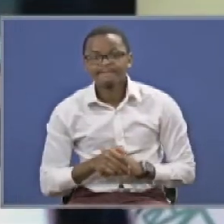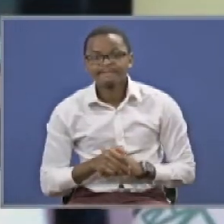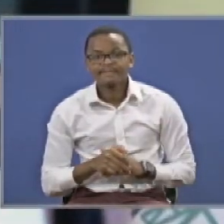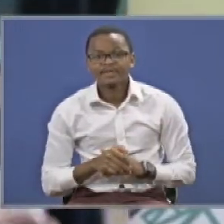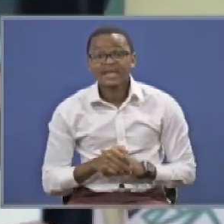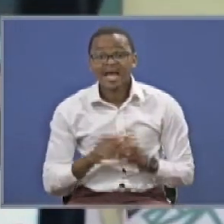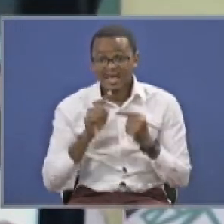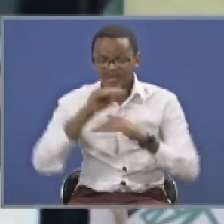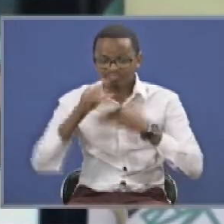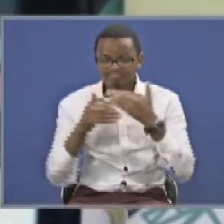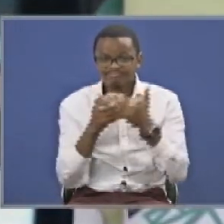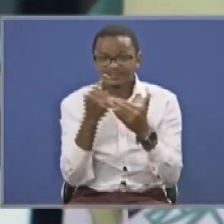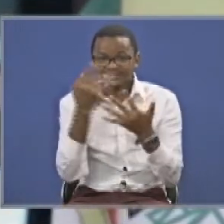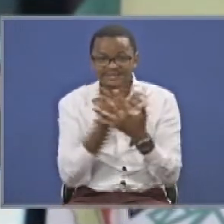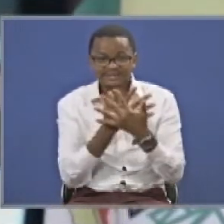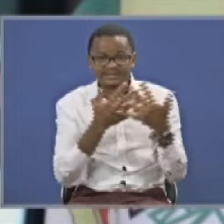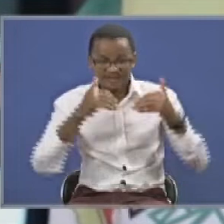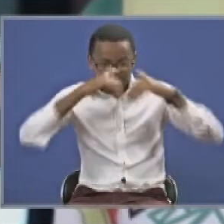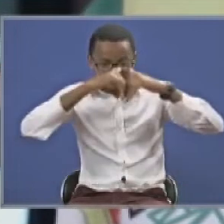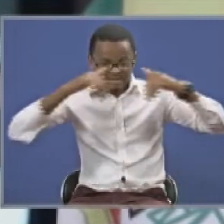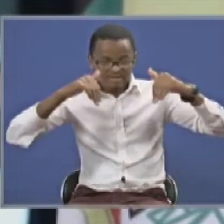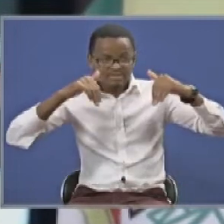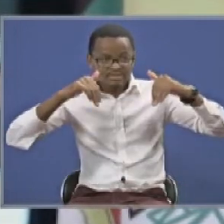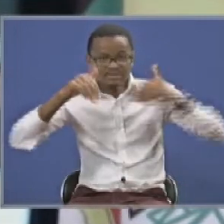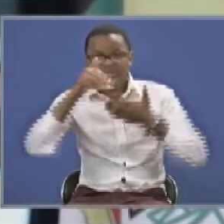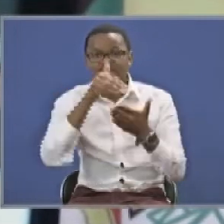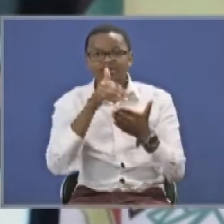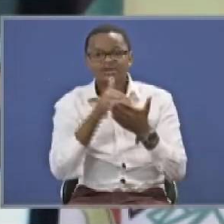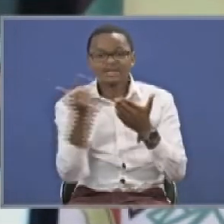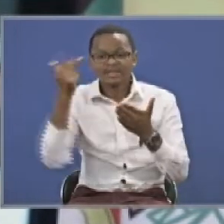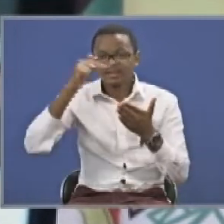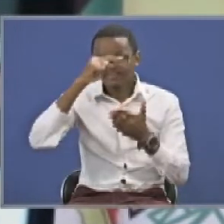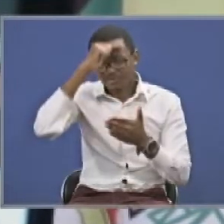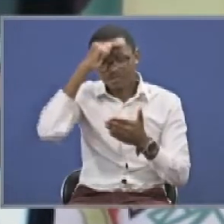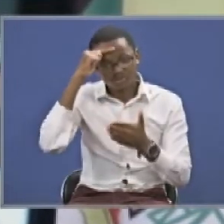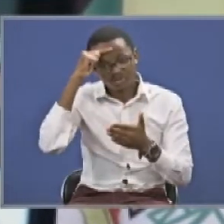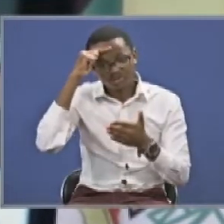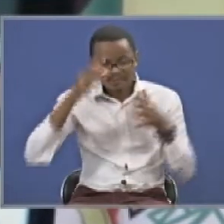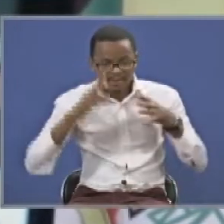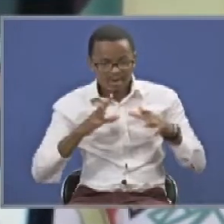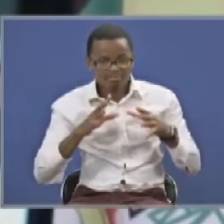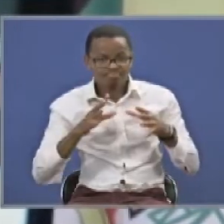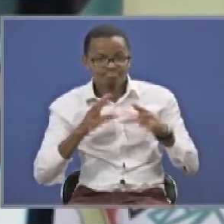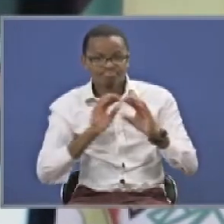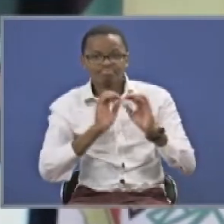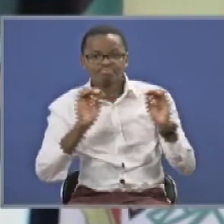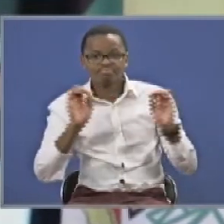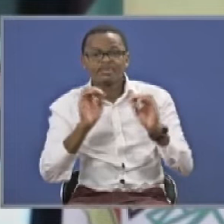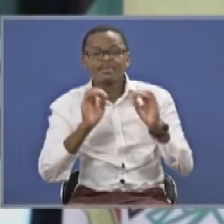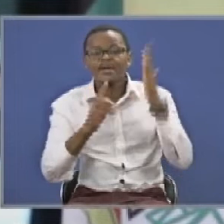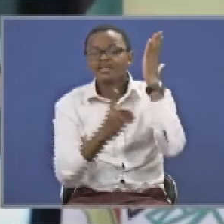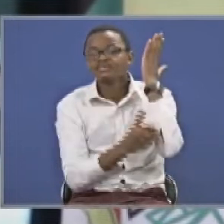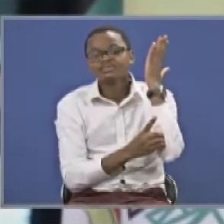Kwa hivyo haya yote, hii mambo ya quarantine isolation centers yalikuja kwa sababu watu hawana